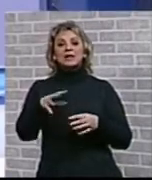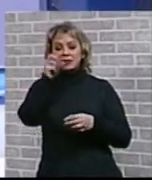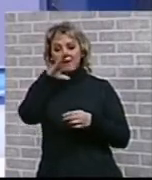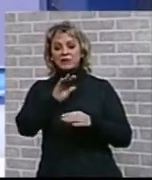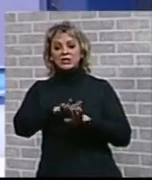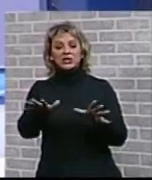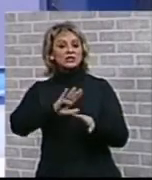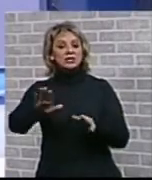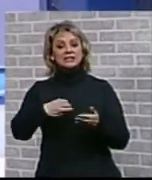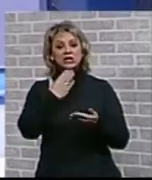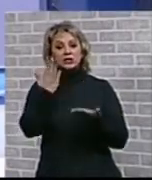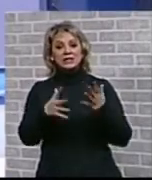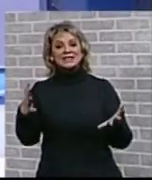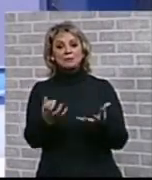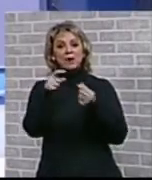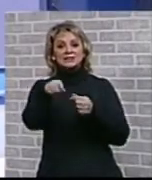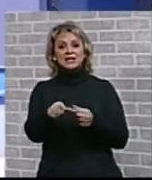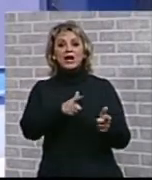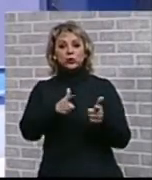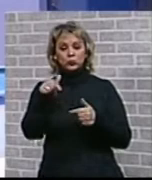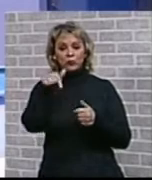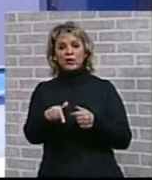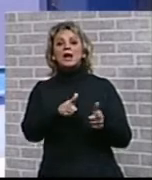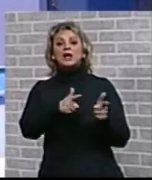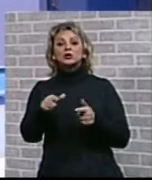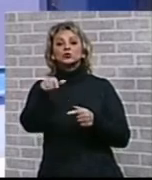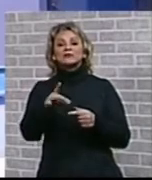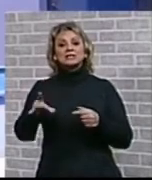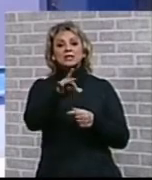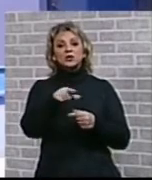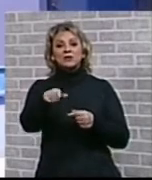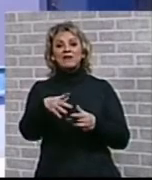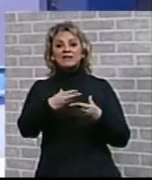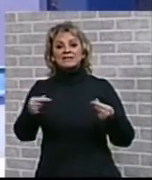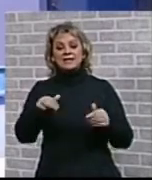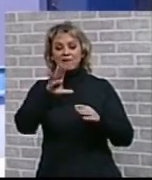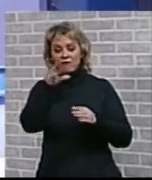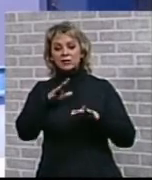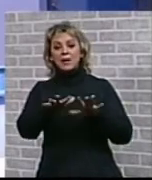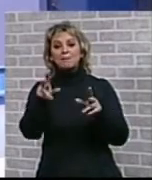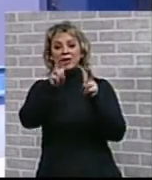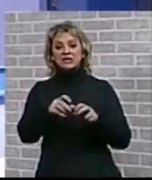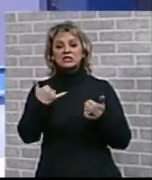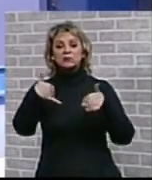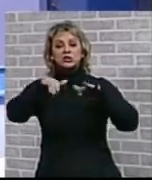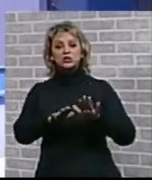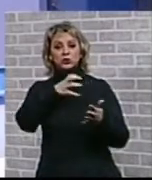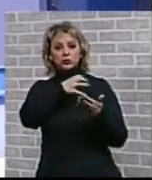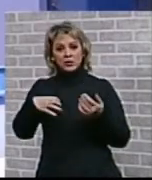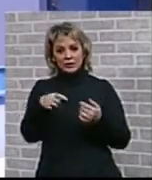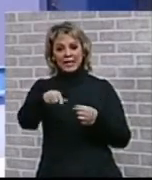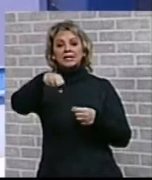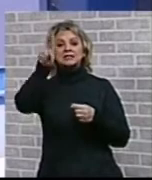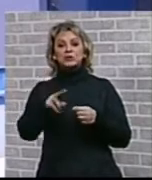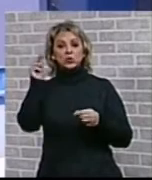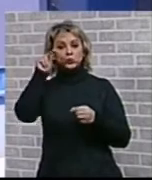Наводнение не страшно, если спасатель наготове. Готовность региона к весенним паводкам проверили сегодня по решению губернатора.